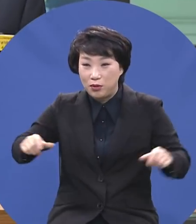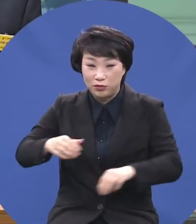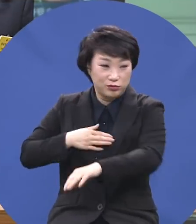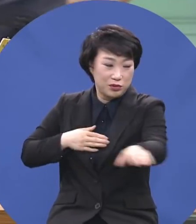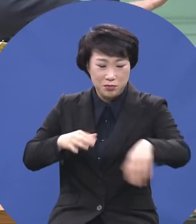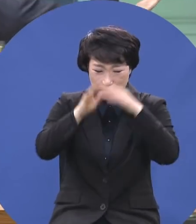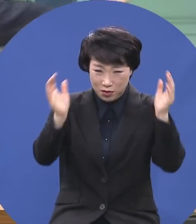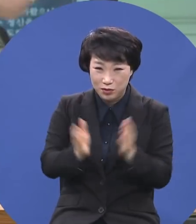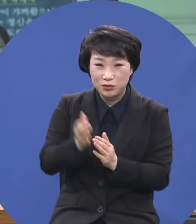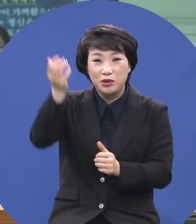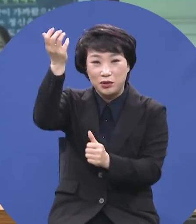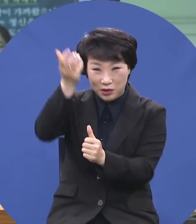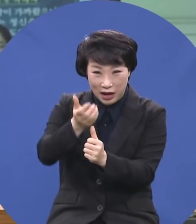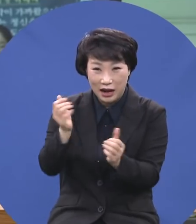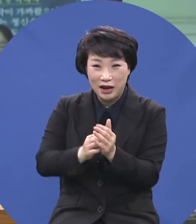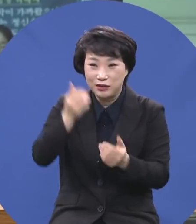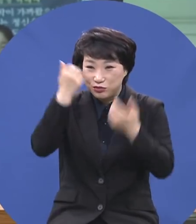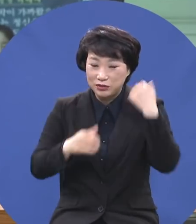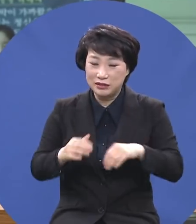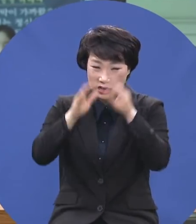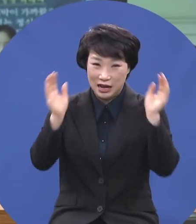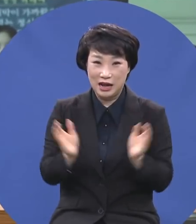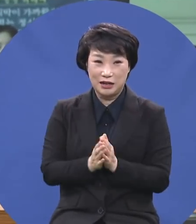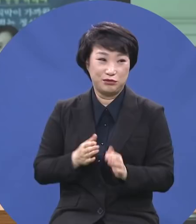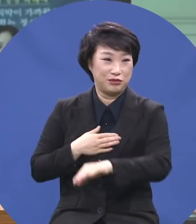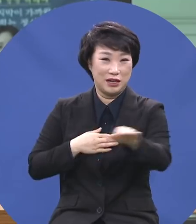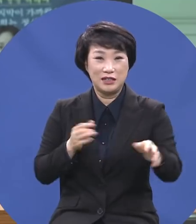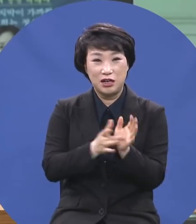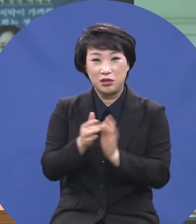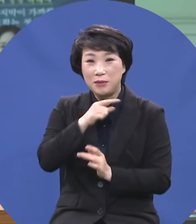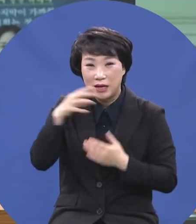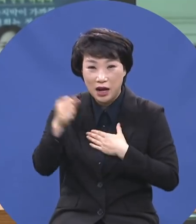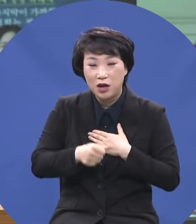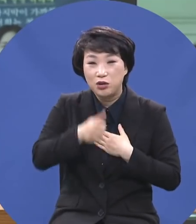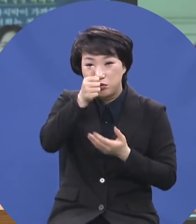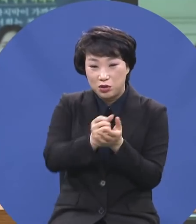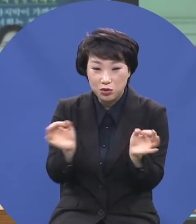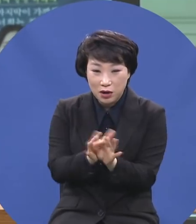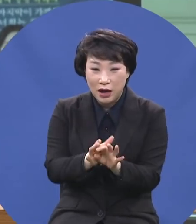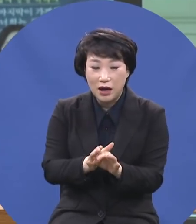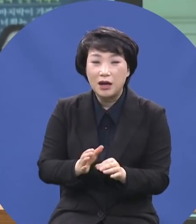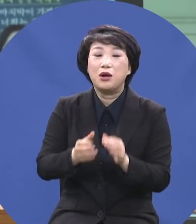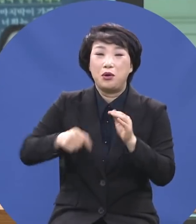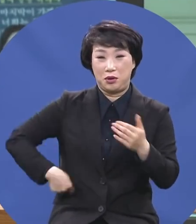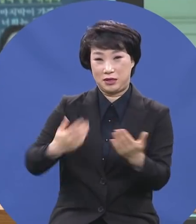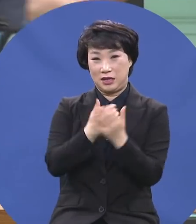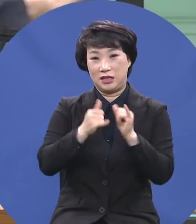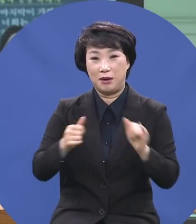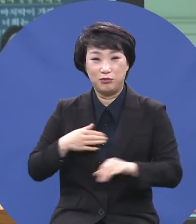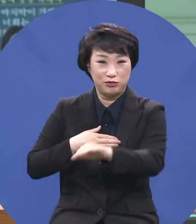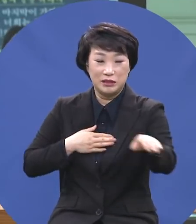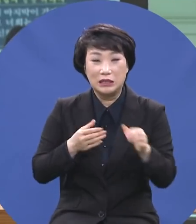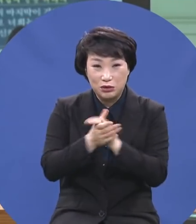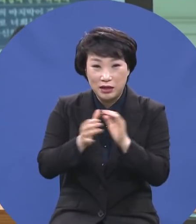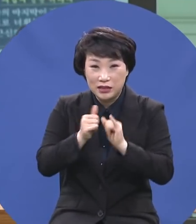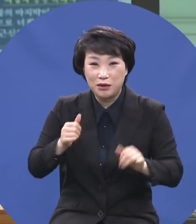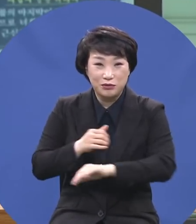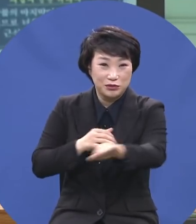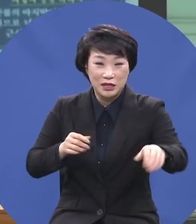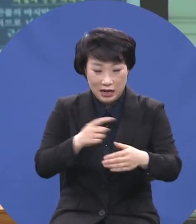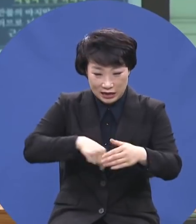임해서 누구에게나 다 예수 피로 속죄를 받은 자에게, 회개하는 자에게, 기도하는 자에게 언제나 충만했다 이